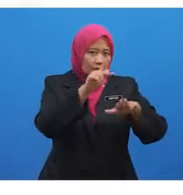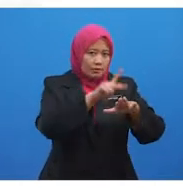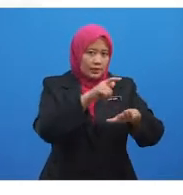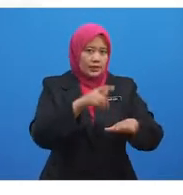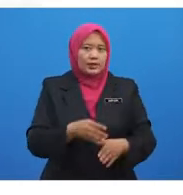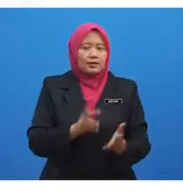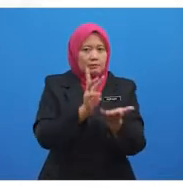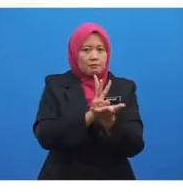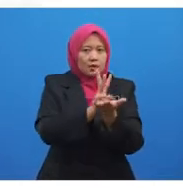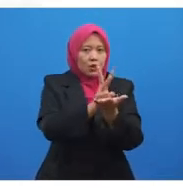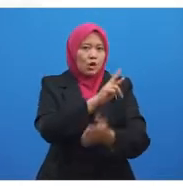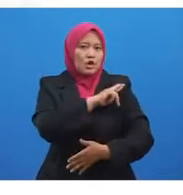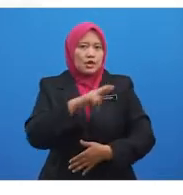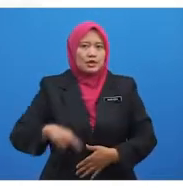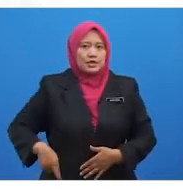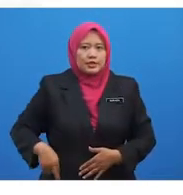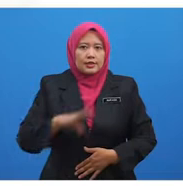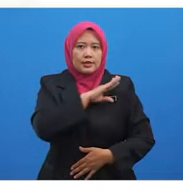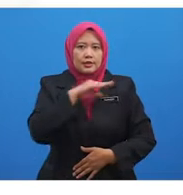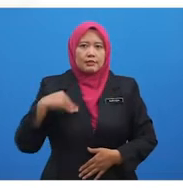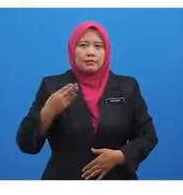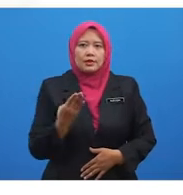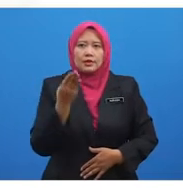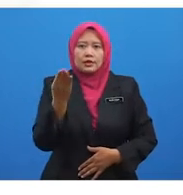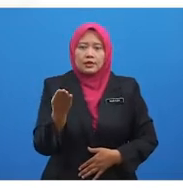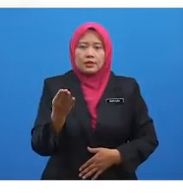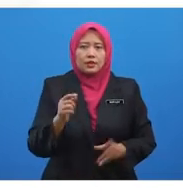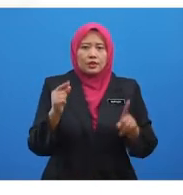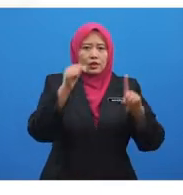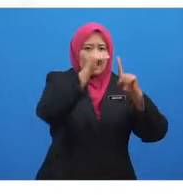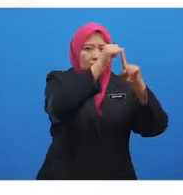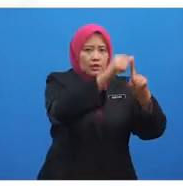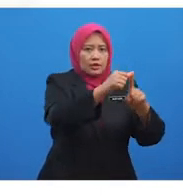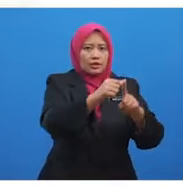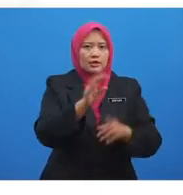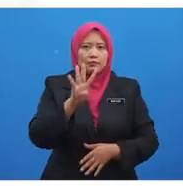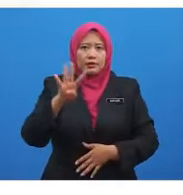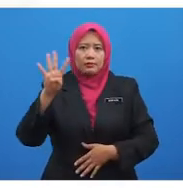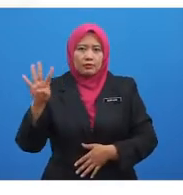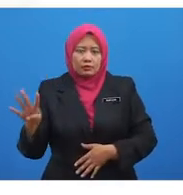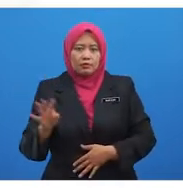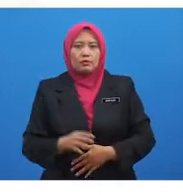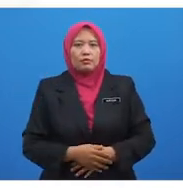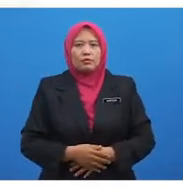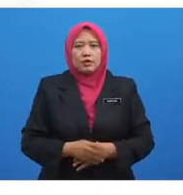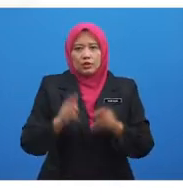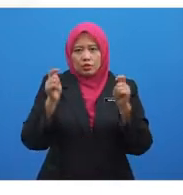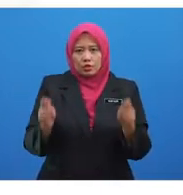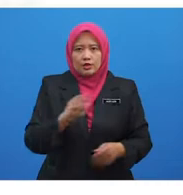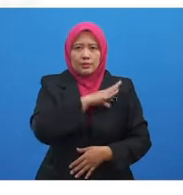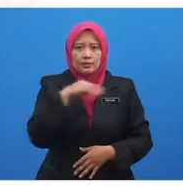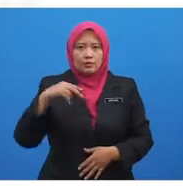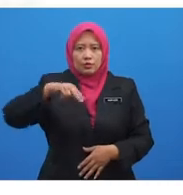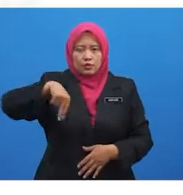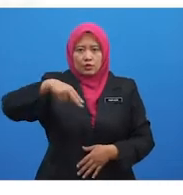mengerahkan 44 tukang dan utas yang pandai dan mahir bekerja tidak berhenti siang dan